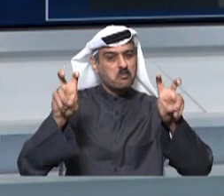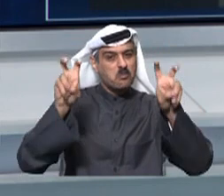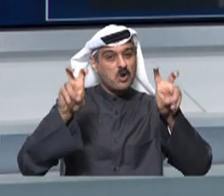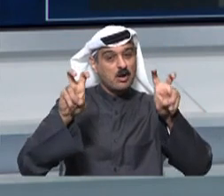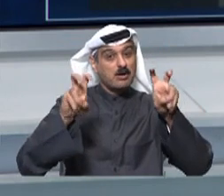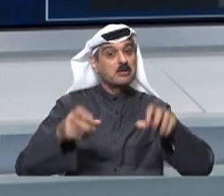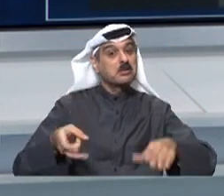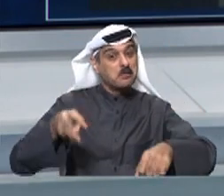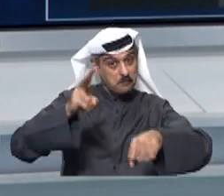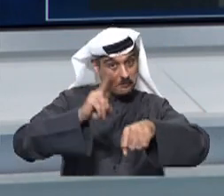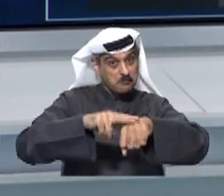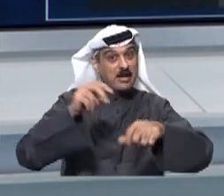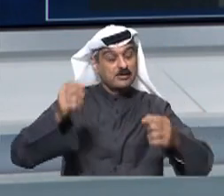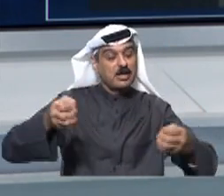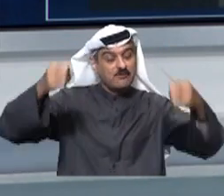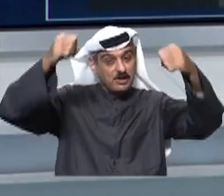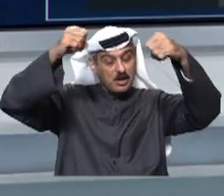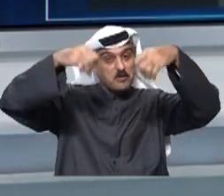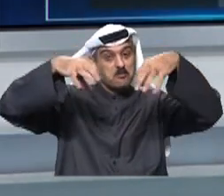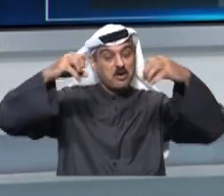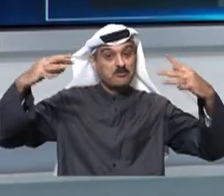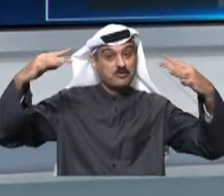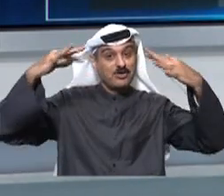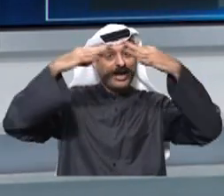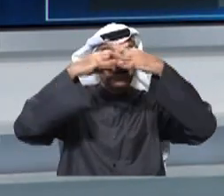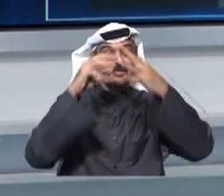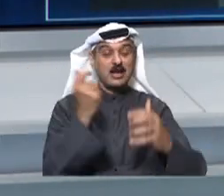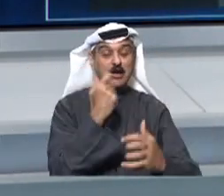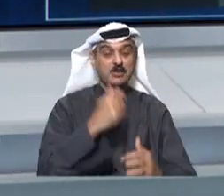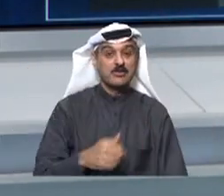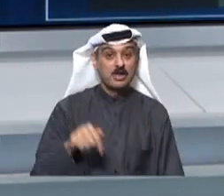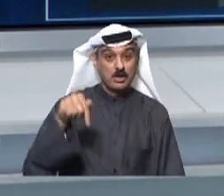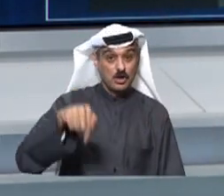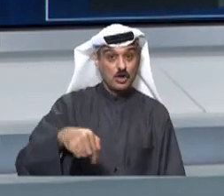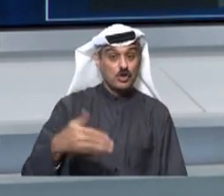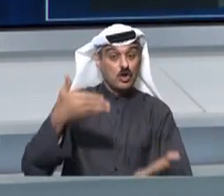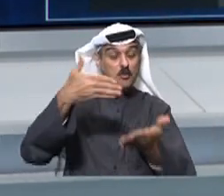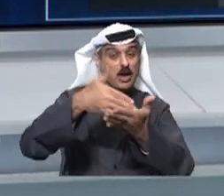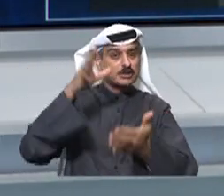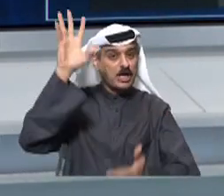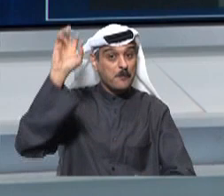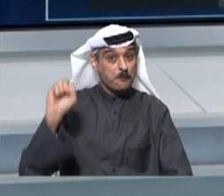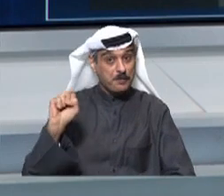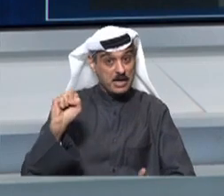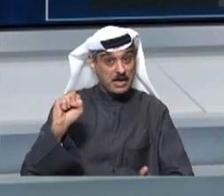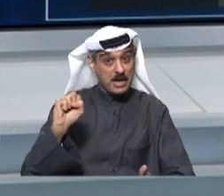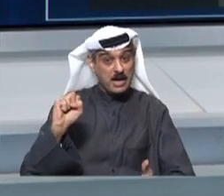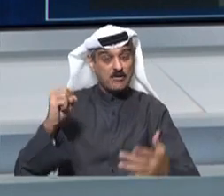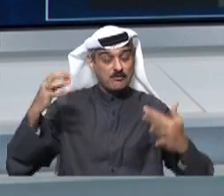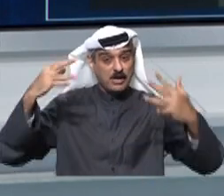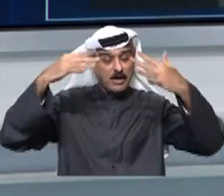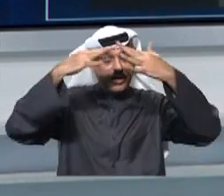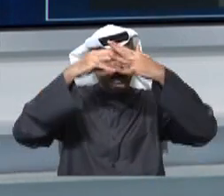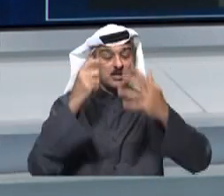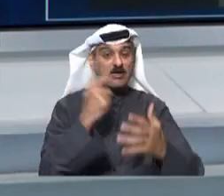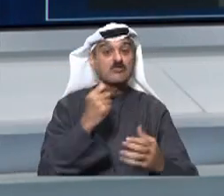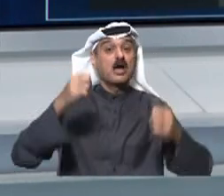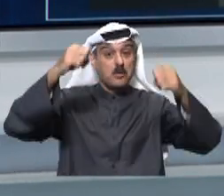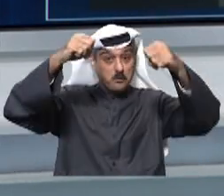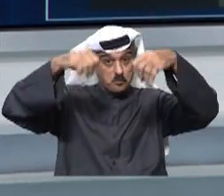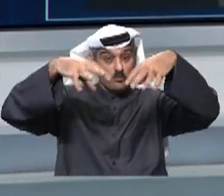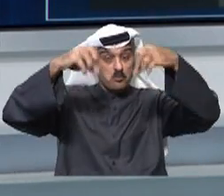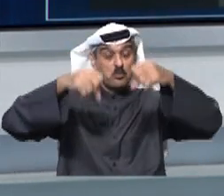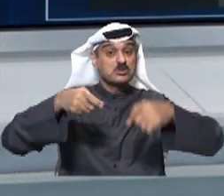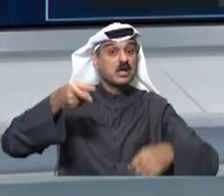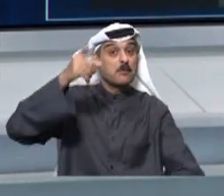خاصة مع بدء تكاثر السحب تدريجيا نهاية هذا اليوم، وعودة فرص الأمطار المتفرقة اللي متوقعة من منتصف